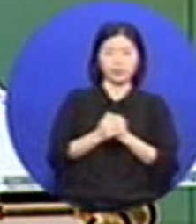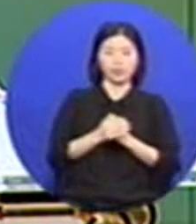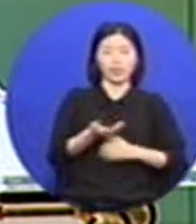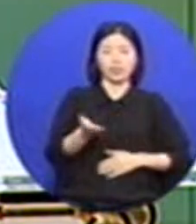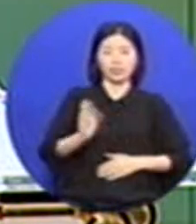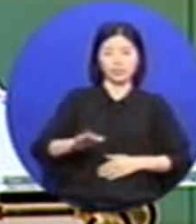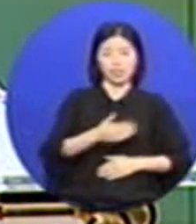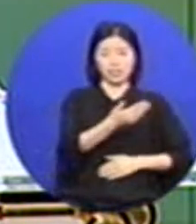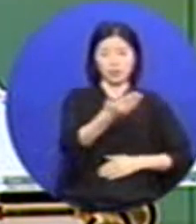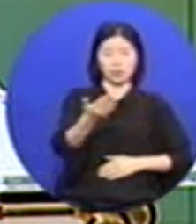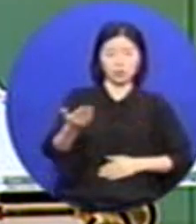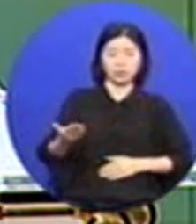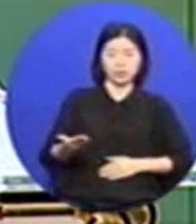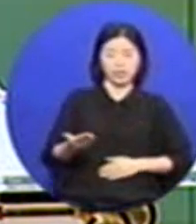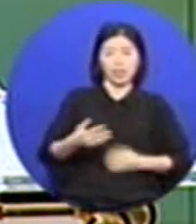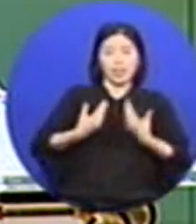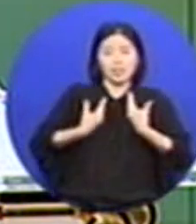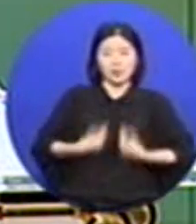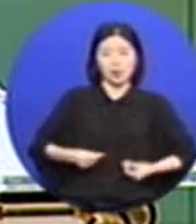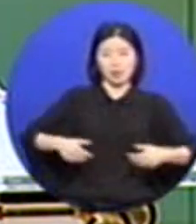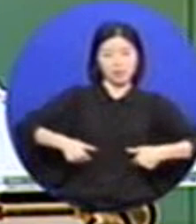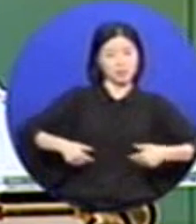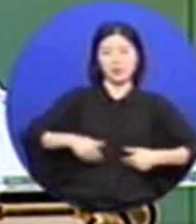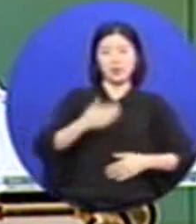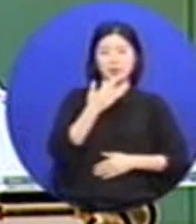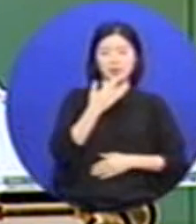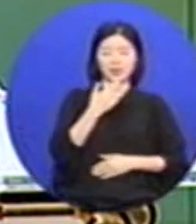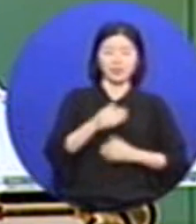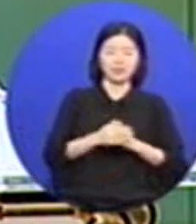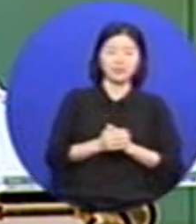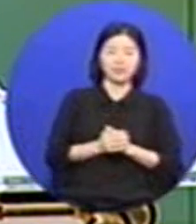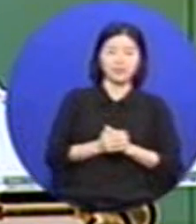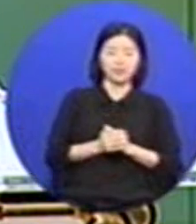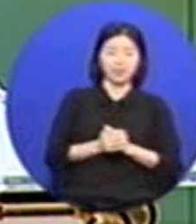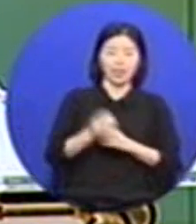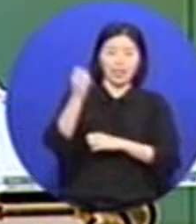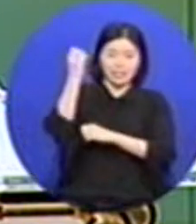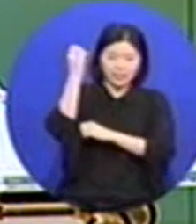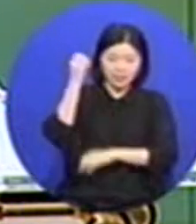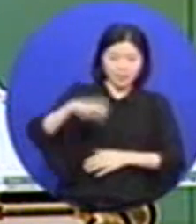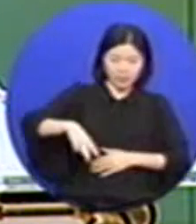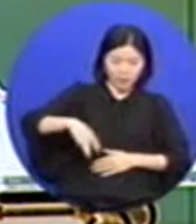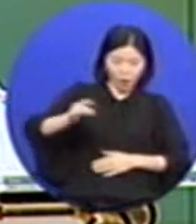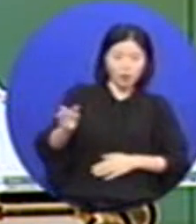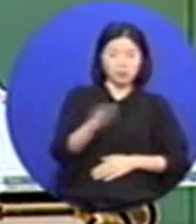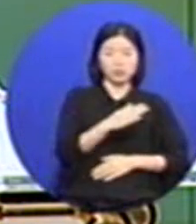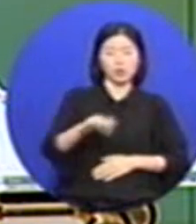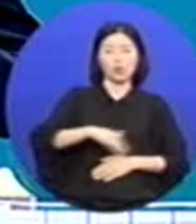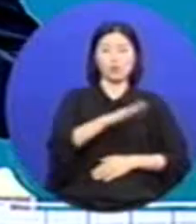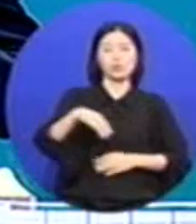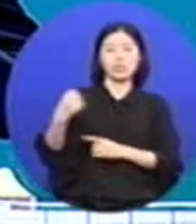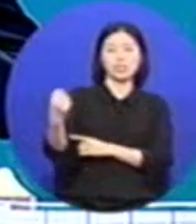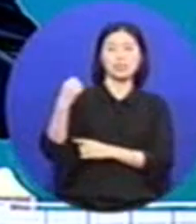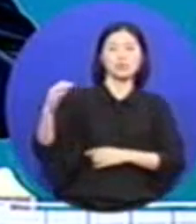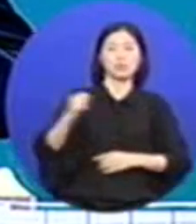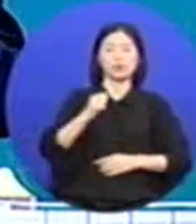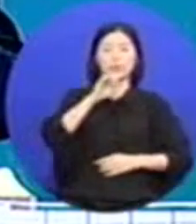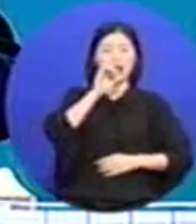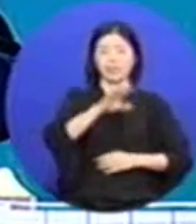그러나 여러분 그렇다고 해서 절망할 필요는 없습니다 애초에 우리 힘으로는 안 되는 일이었어요